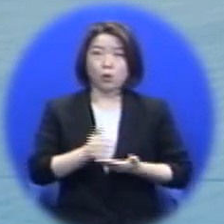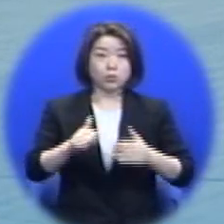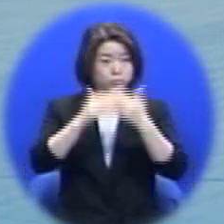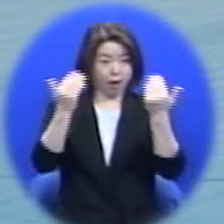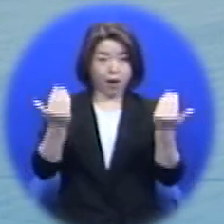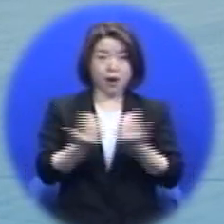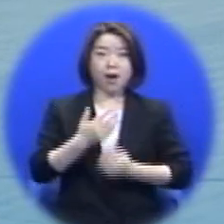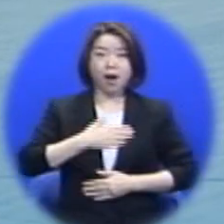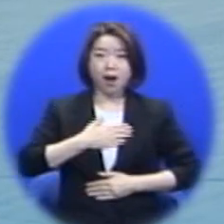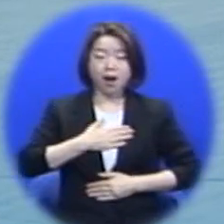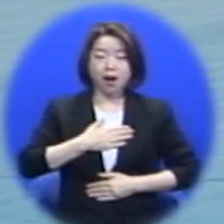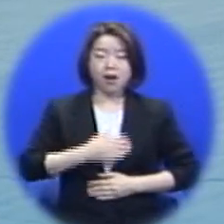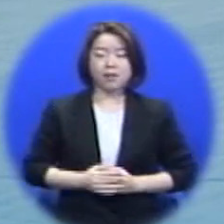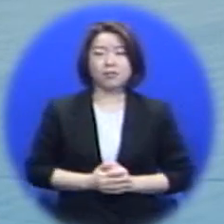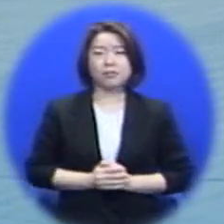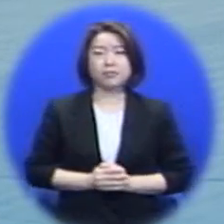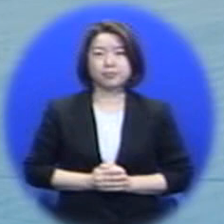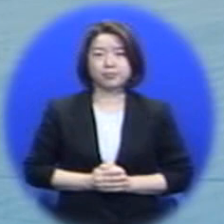계세요.